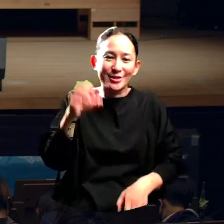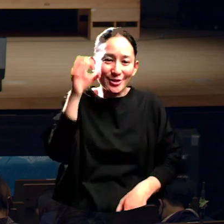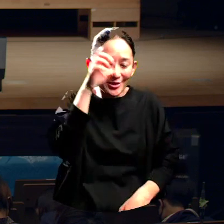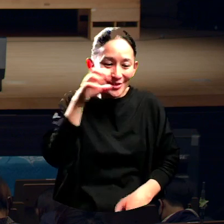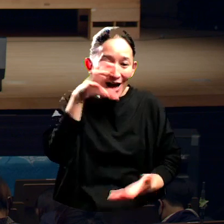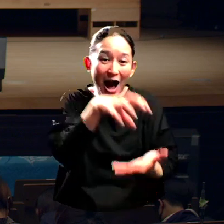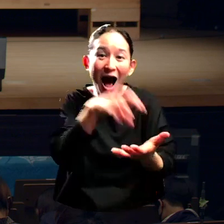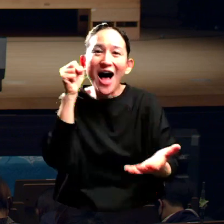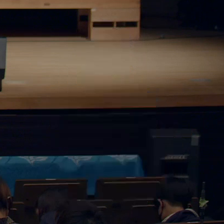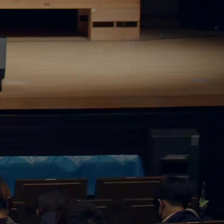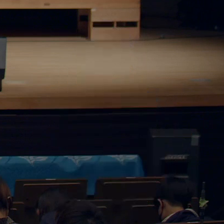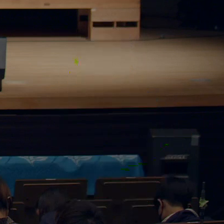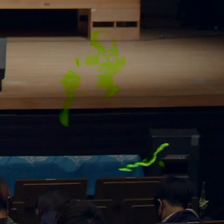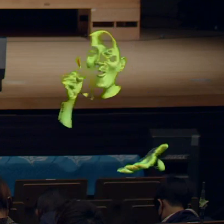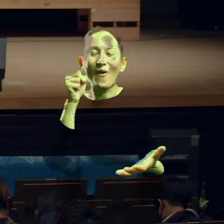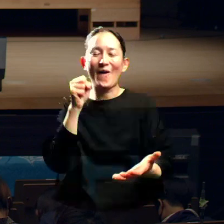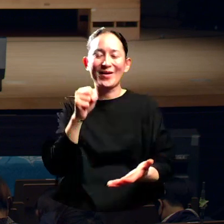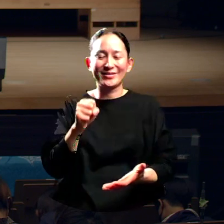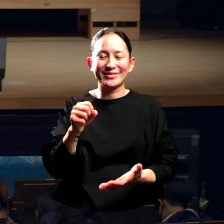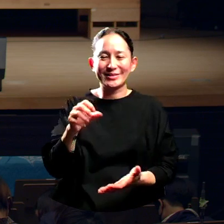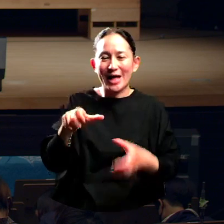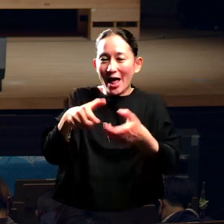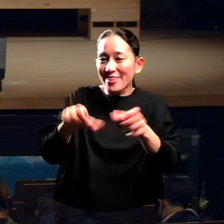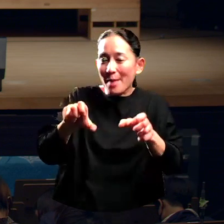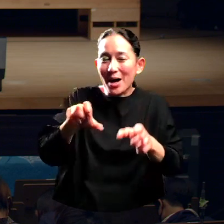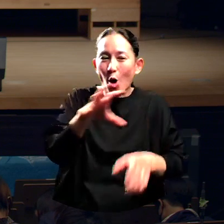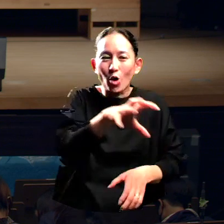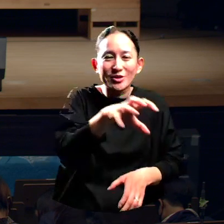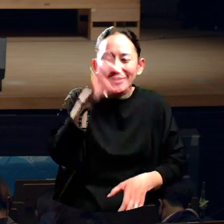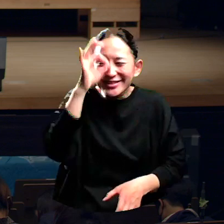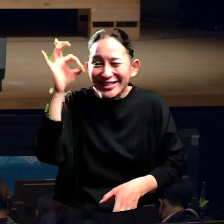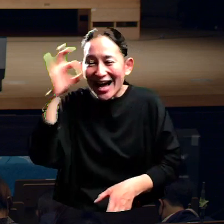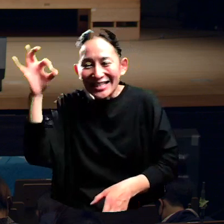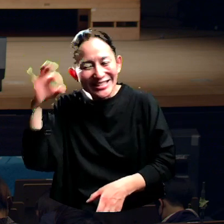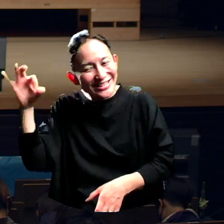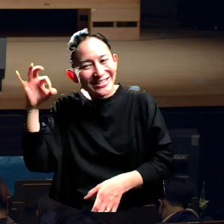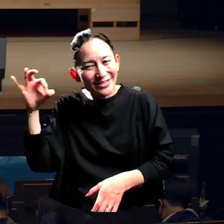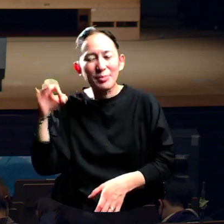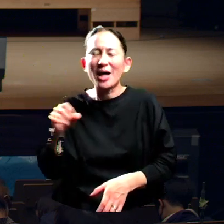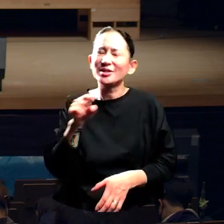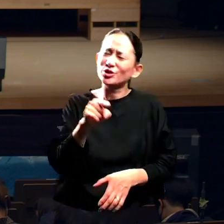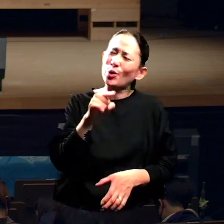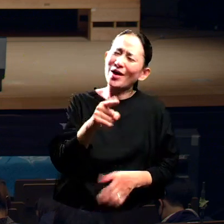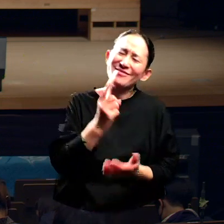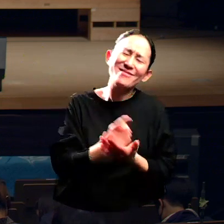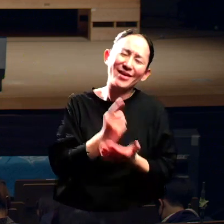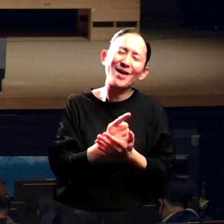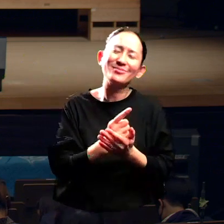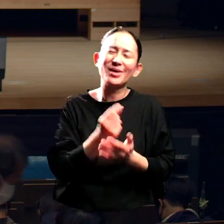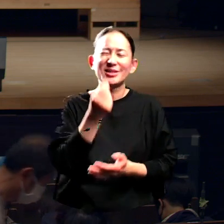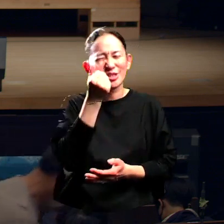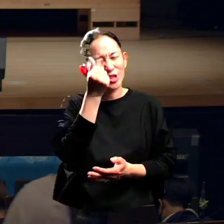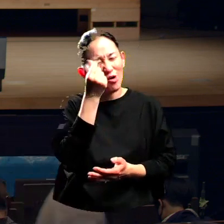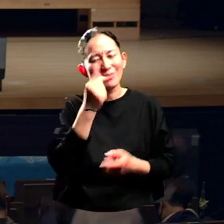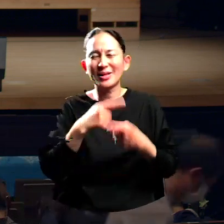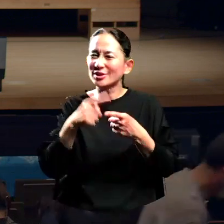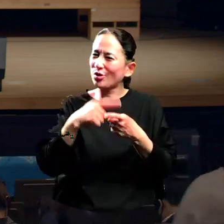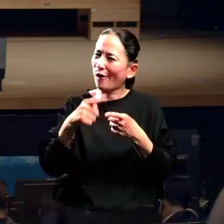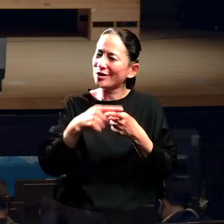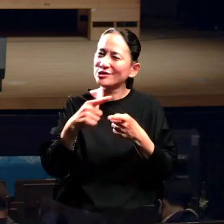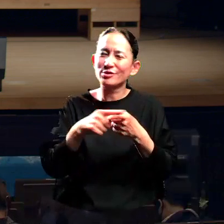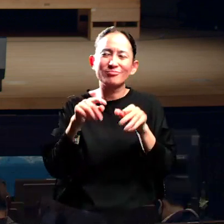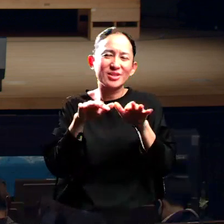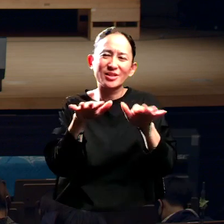ッグがちょっと知られてきて、イースター卵の日なんて思われてます。 Maybe some people would do an Easter egg hunt for their kids,